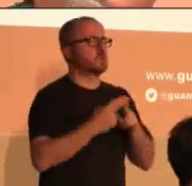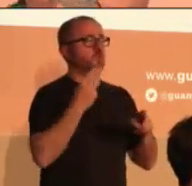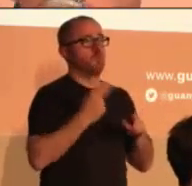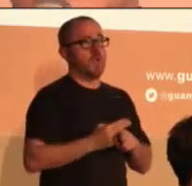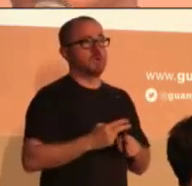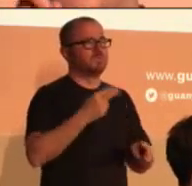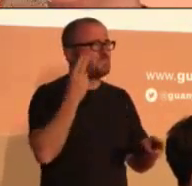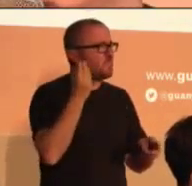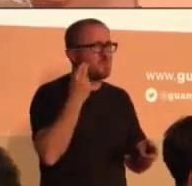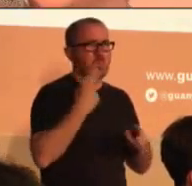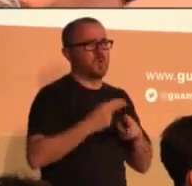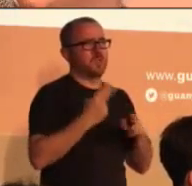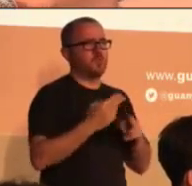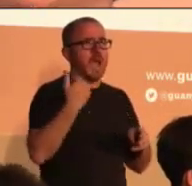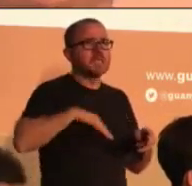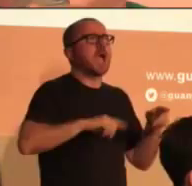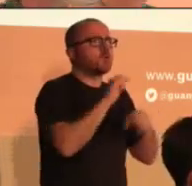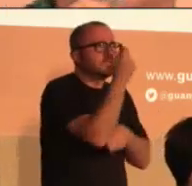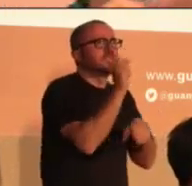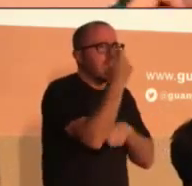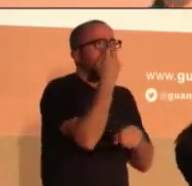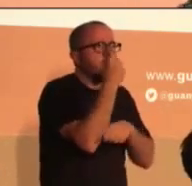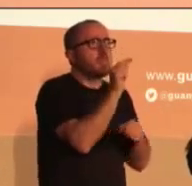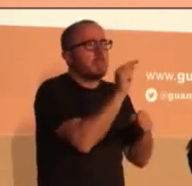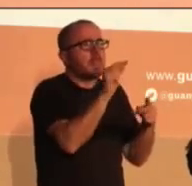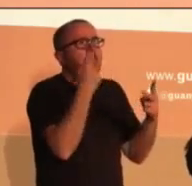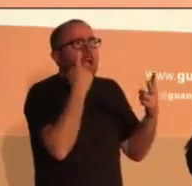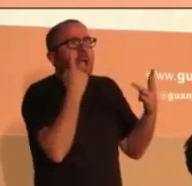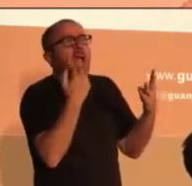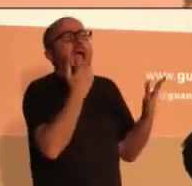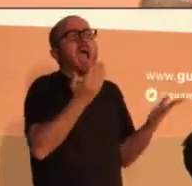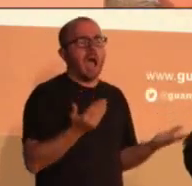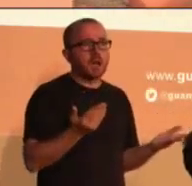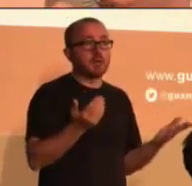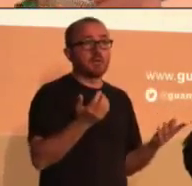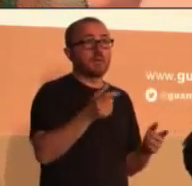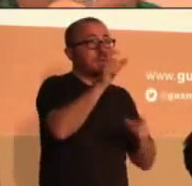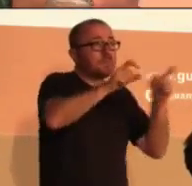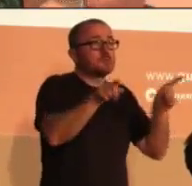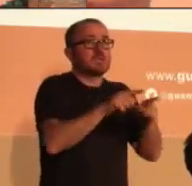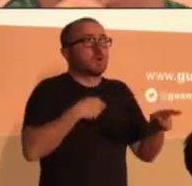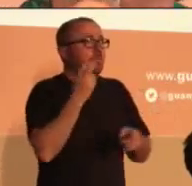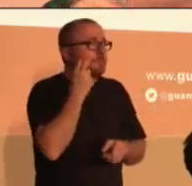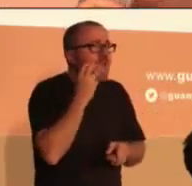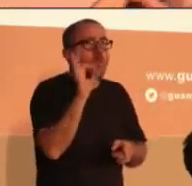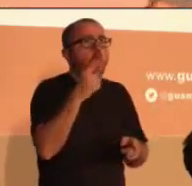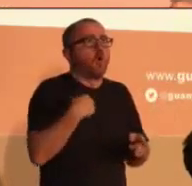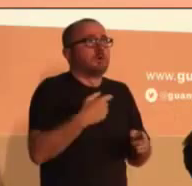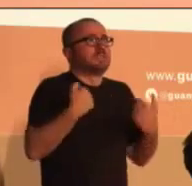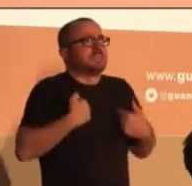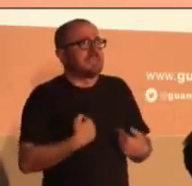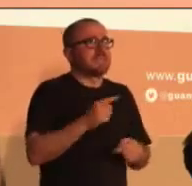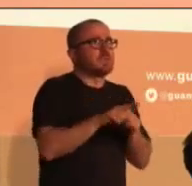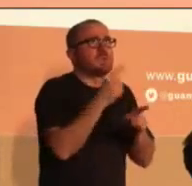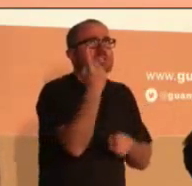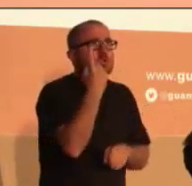plataforma ja ha guanyat perquè ha aconseguit el més difícil, que és precisament que la gent deixés d'estar sola, deixés de tenir por i descobrís que tenim molt més poder del que ens